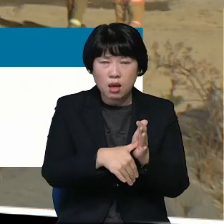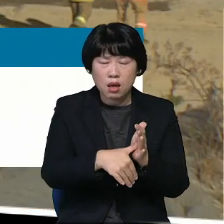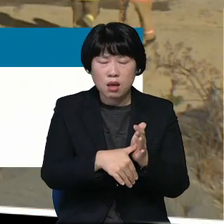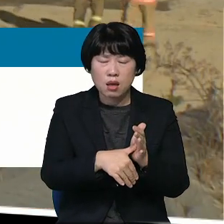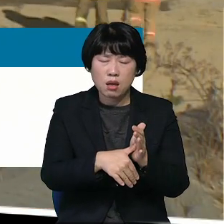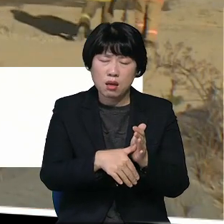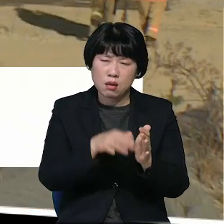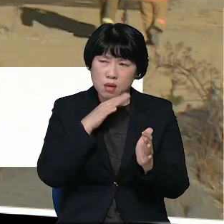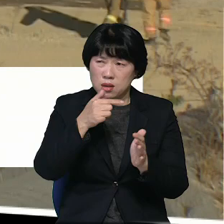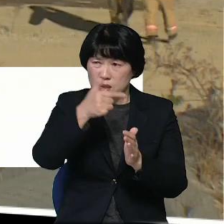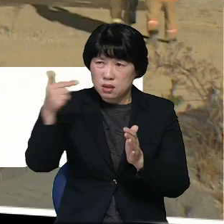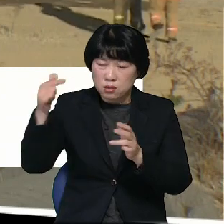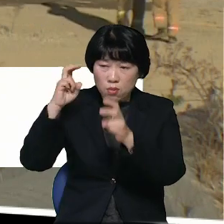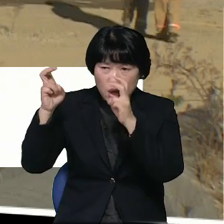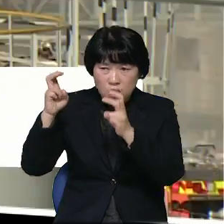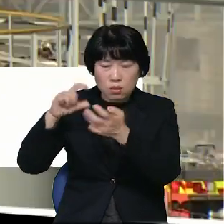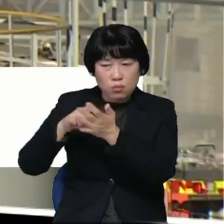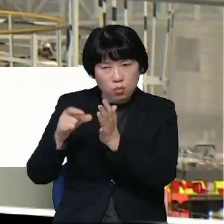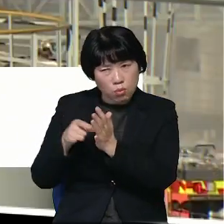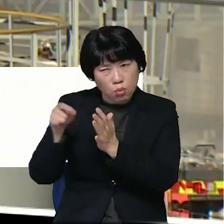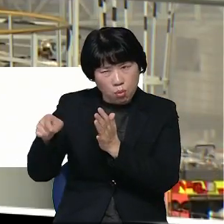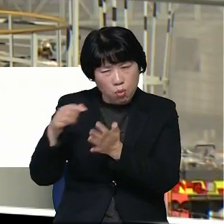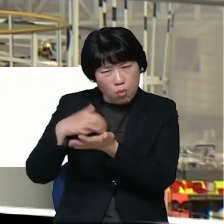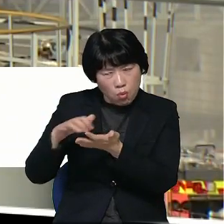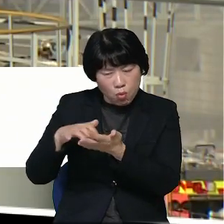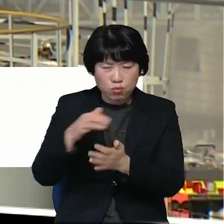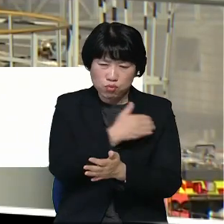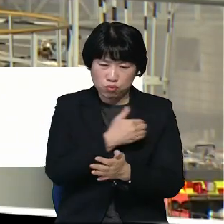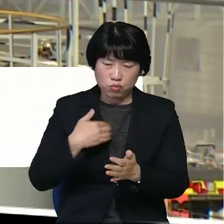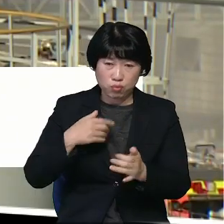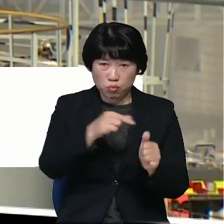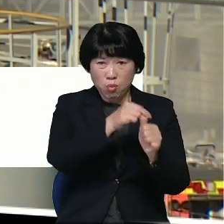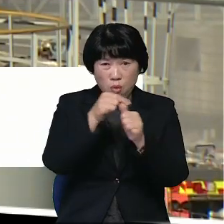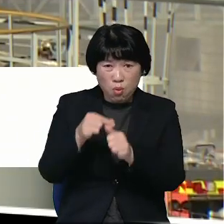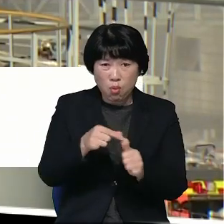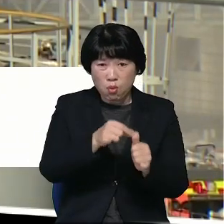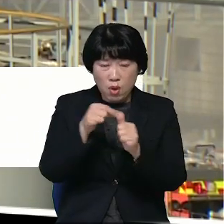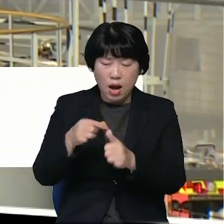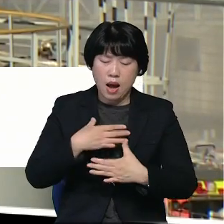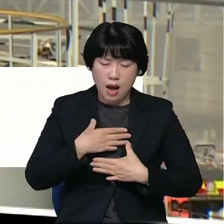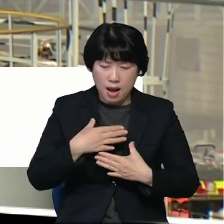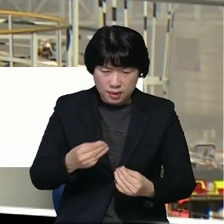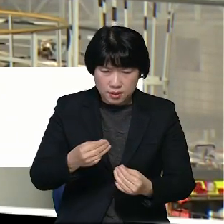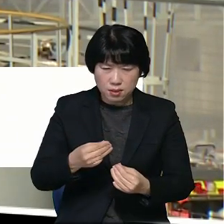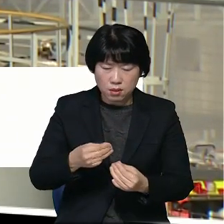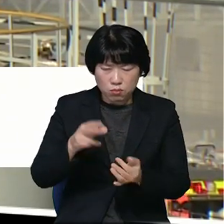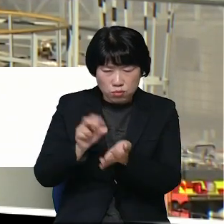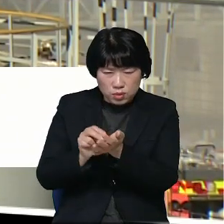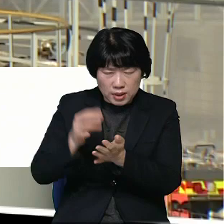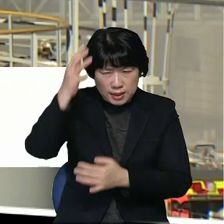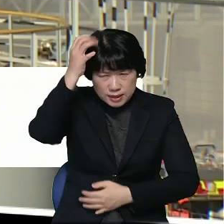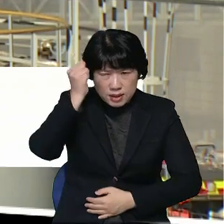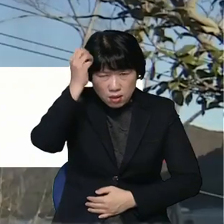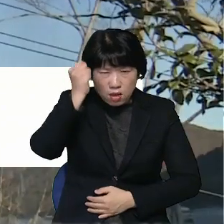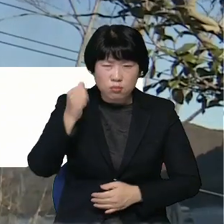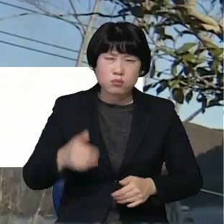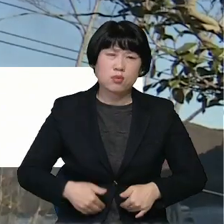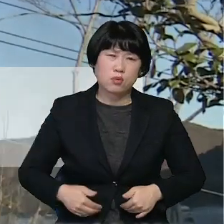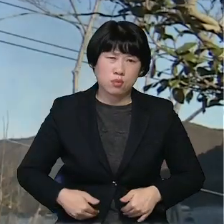때는 대기업 수준의 인원을 충당해가지고 안전에 대해서 정확하게 숙지를